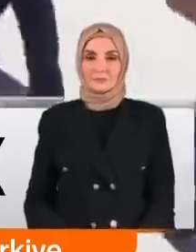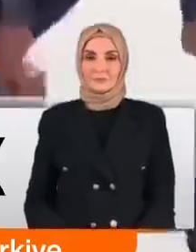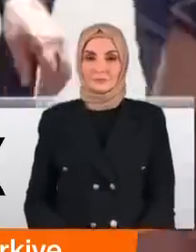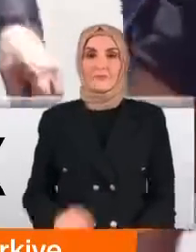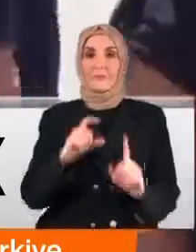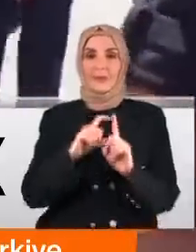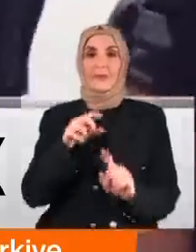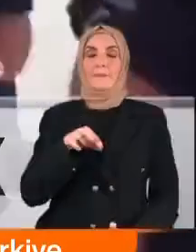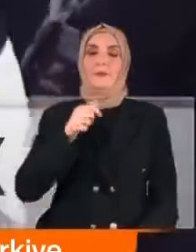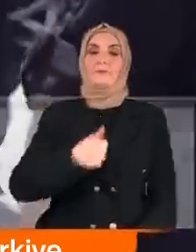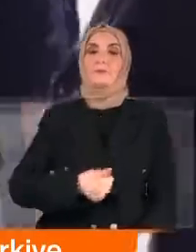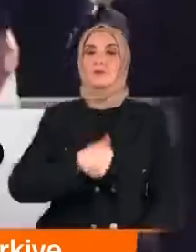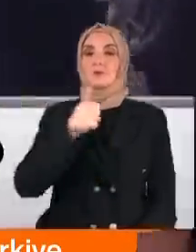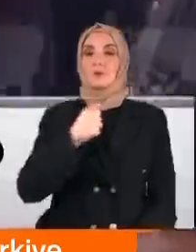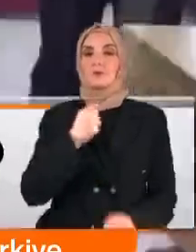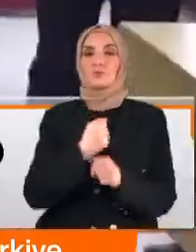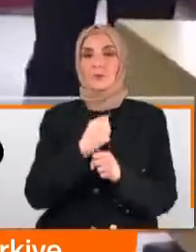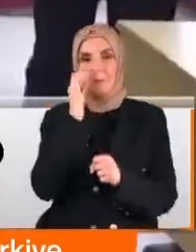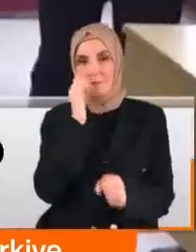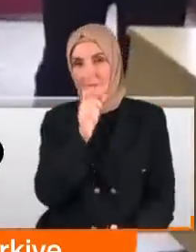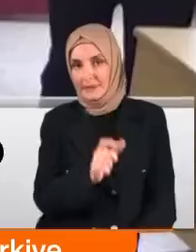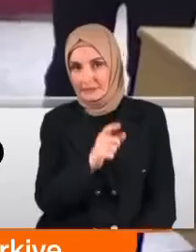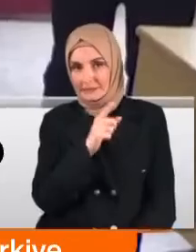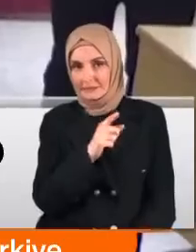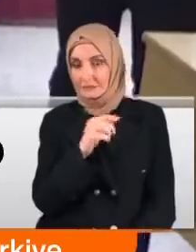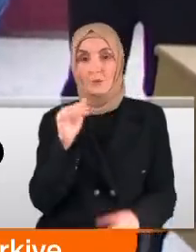Demokrat Parti Genel Başkanı Gültekin Uysal da oyunu